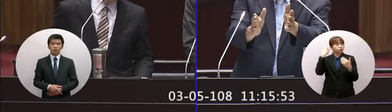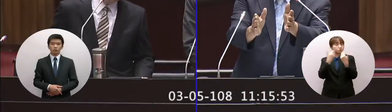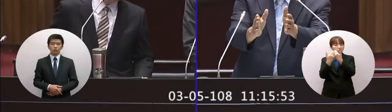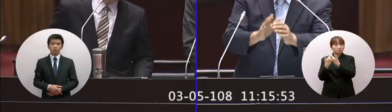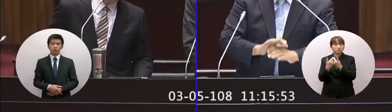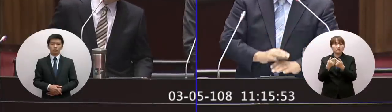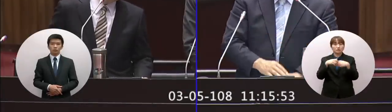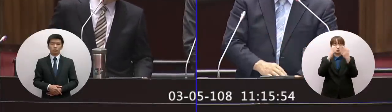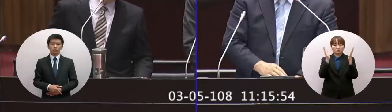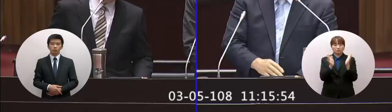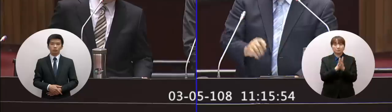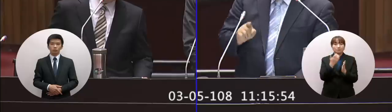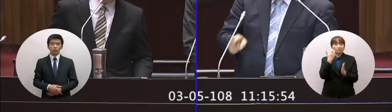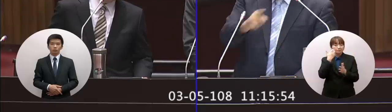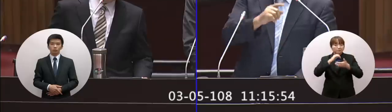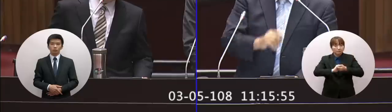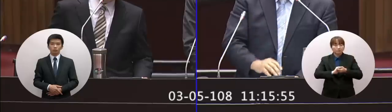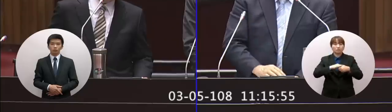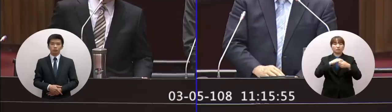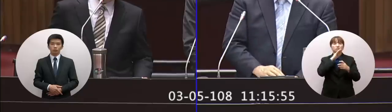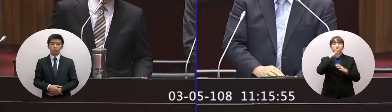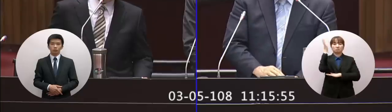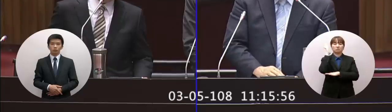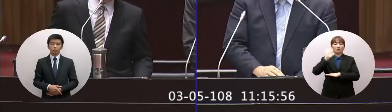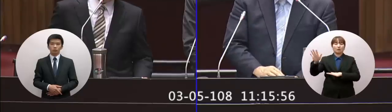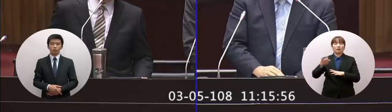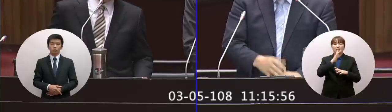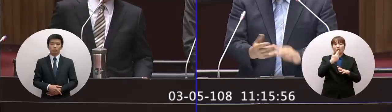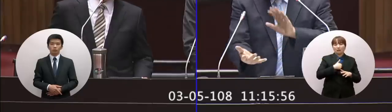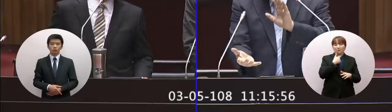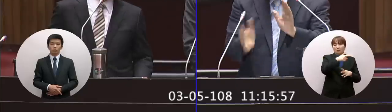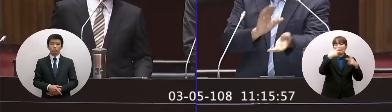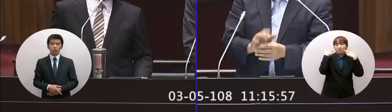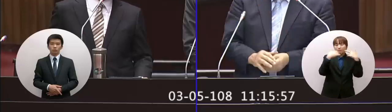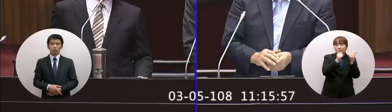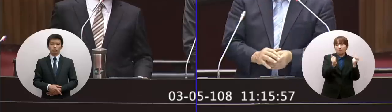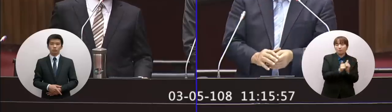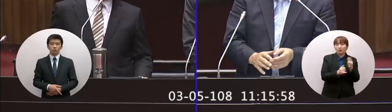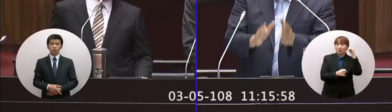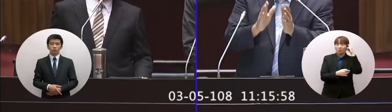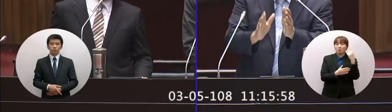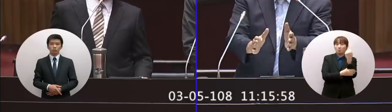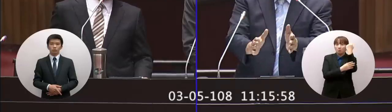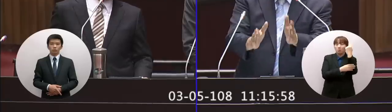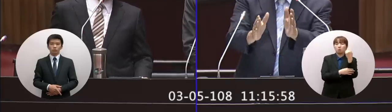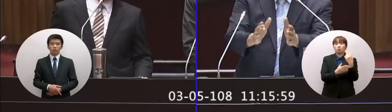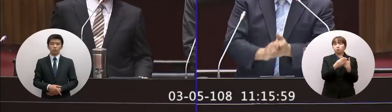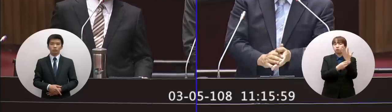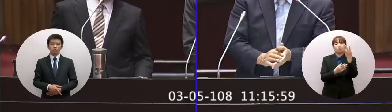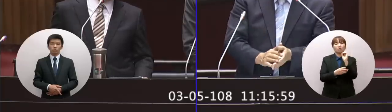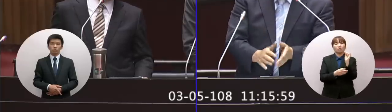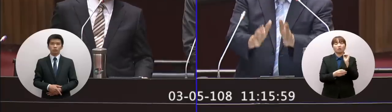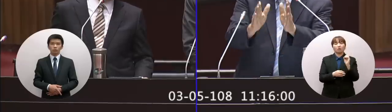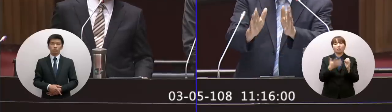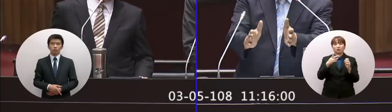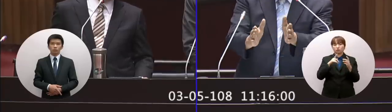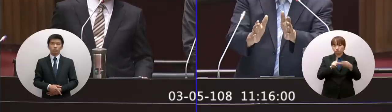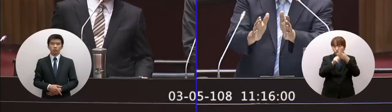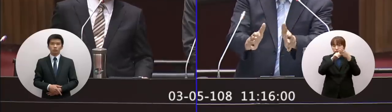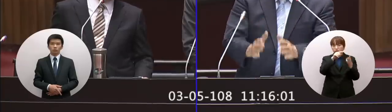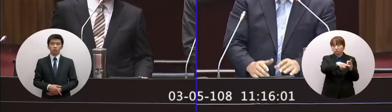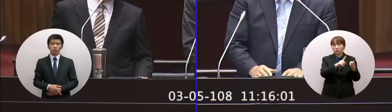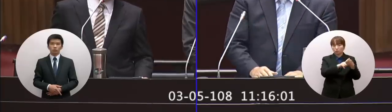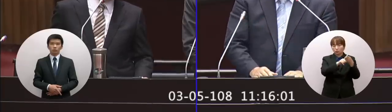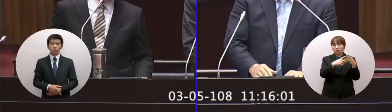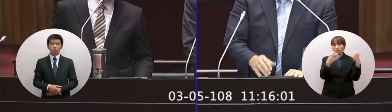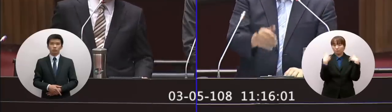是机关的意见，没有听到部落的声音。我们现在要导正，让部落为主体，当它变